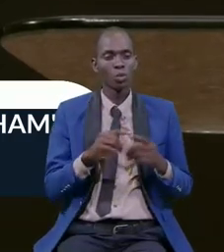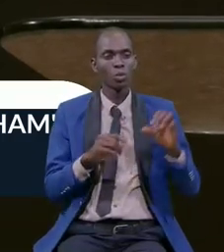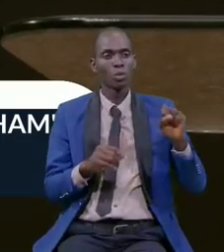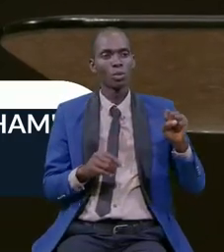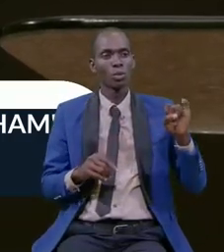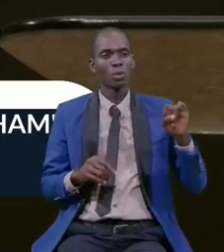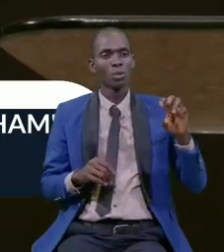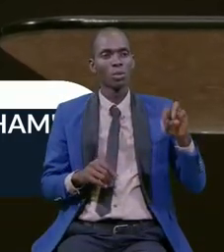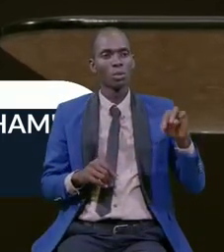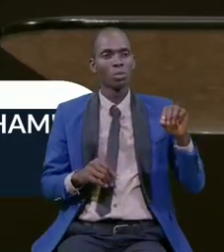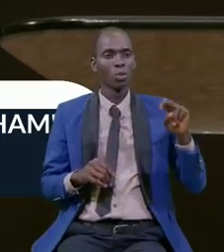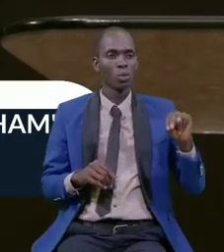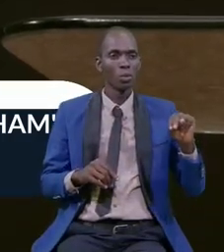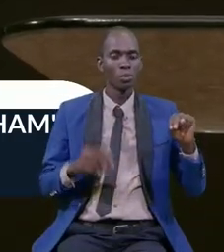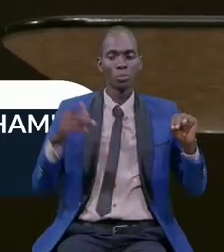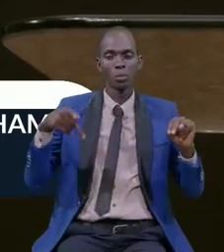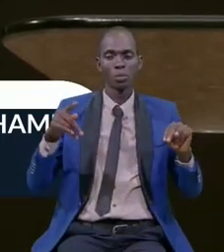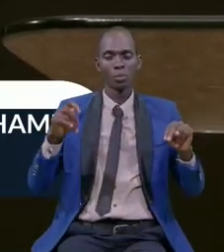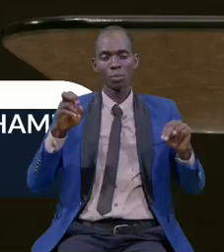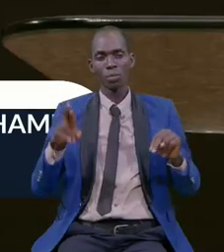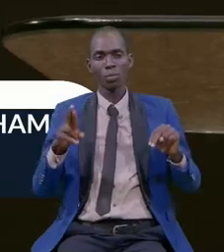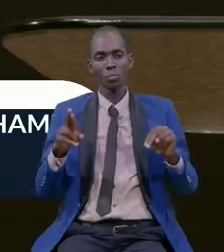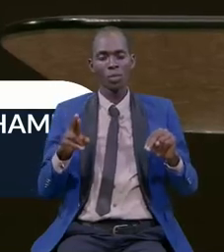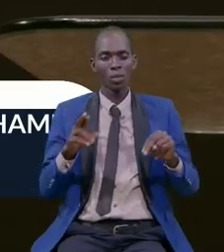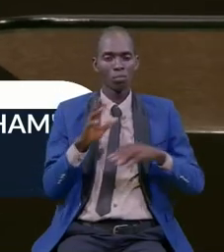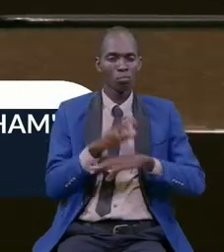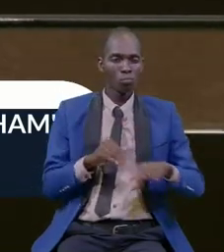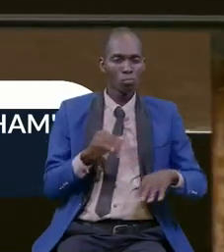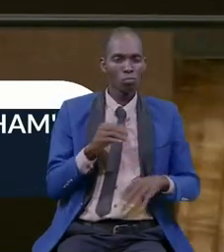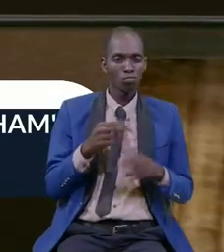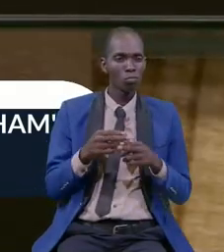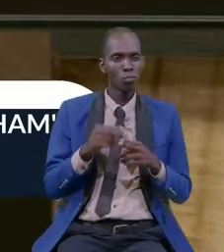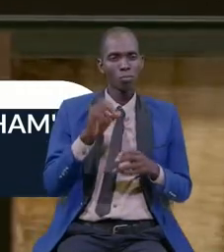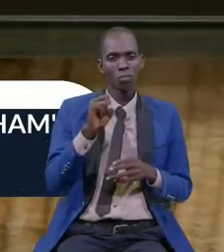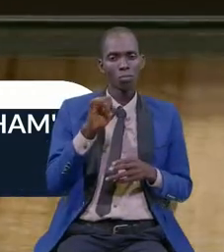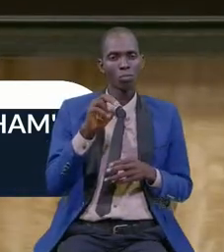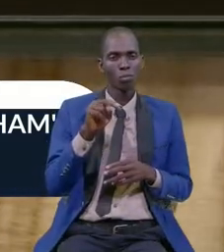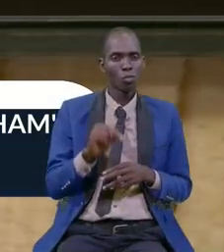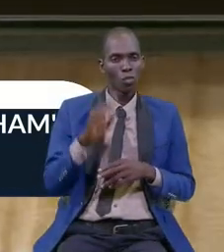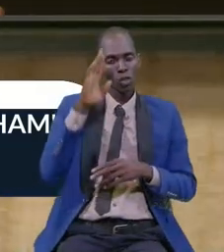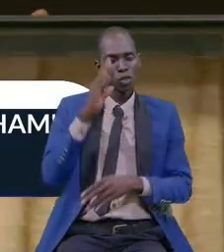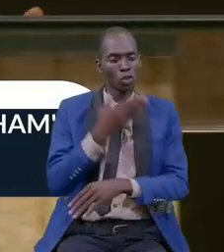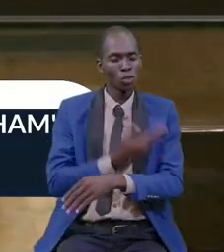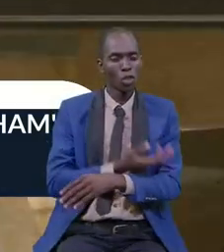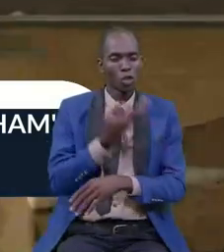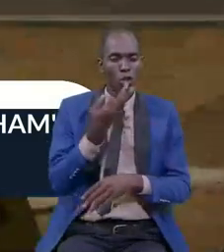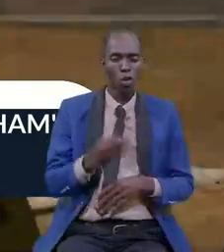Simon fils de Jonas m'aimes-tu plus que ne m'aimes